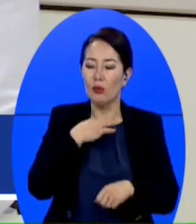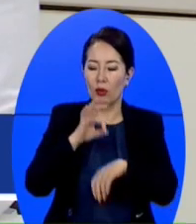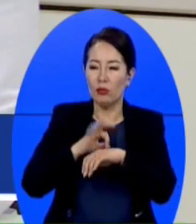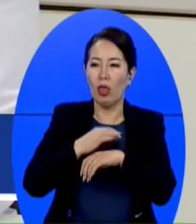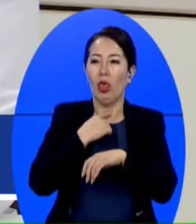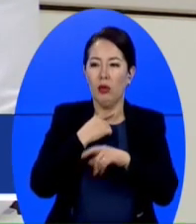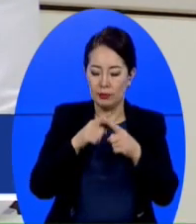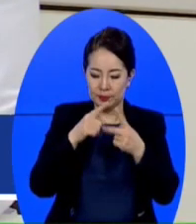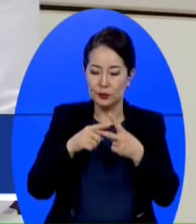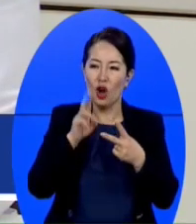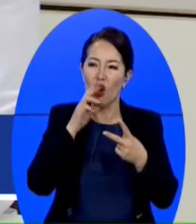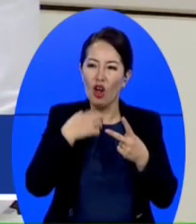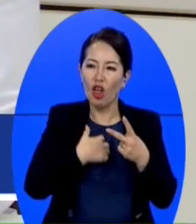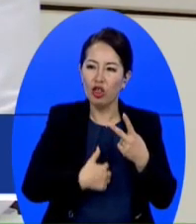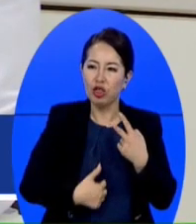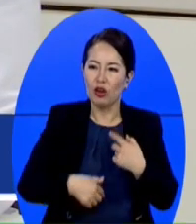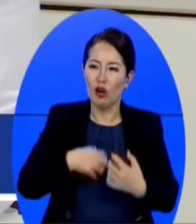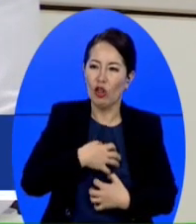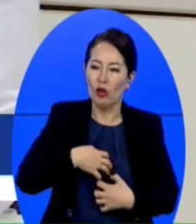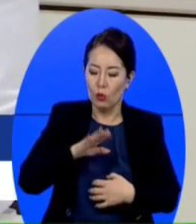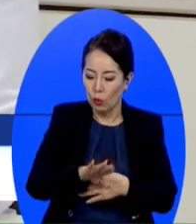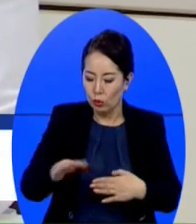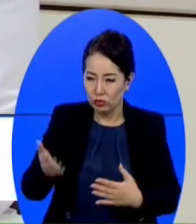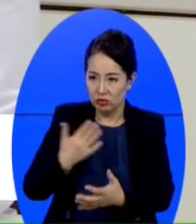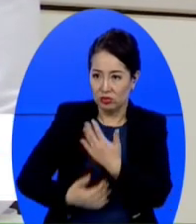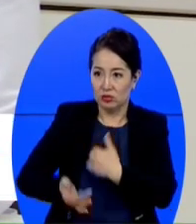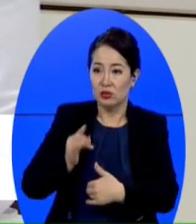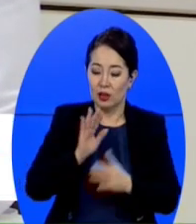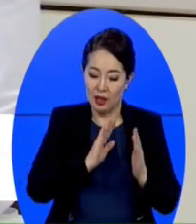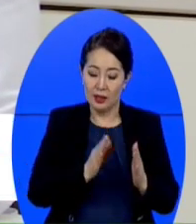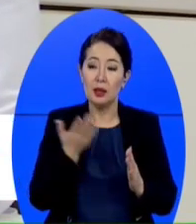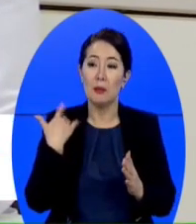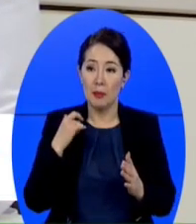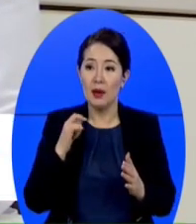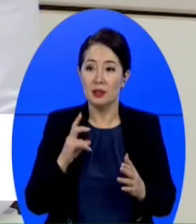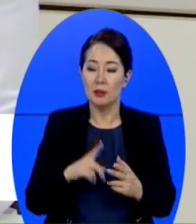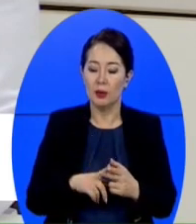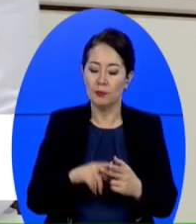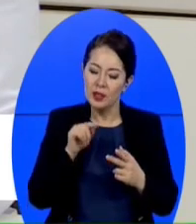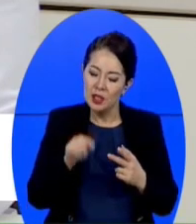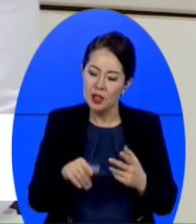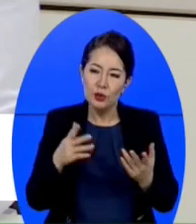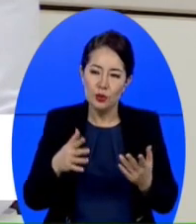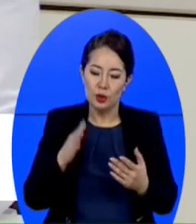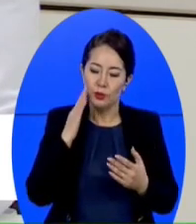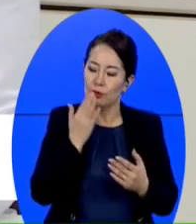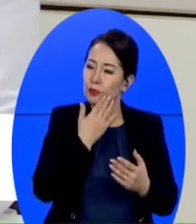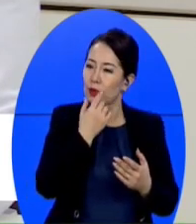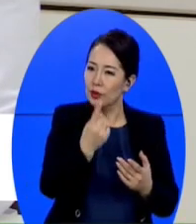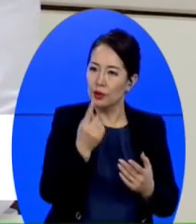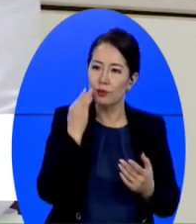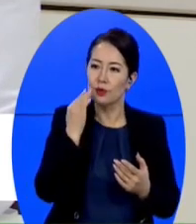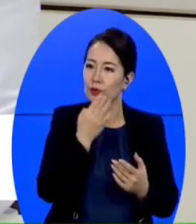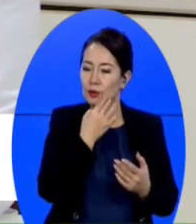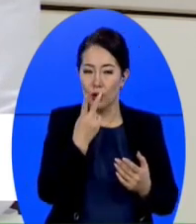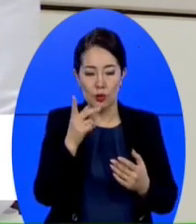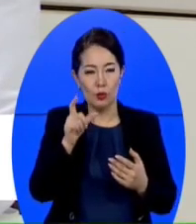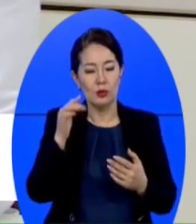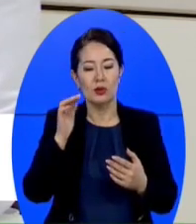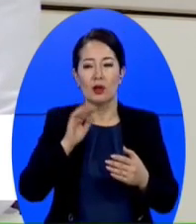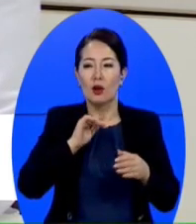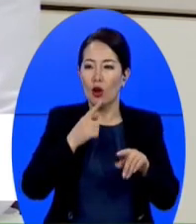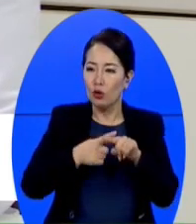хоол боловсруулалт замын үйл ажиллагаа хямарсан хүүхдүүд ирэх хандлагатай бол байсан. За энэ нь одоо шиний 1-2-нд хүмүүс бас гадагшаа,